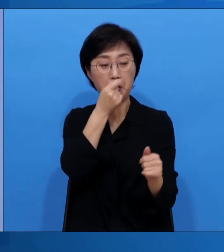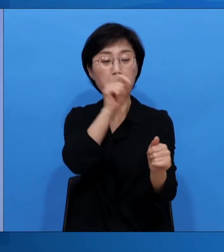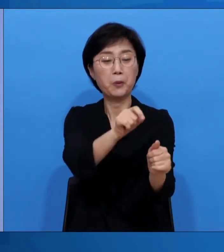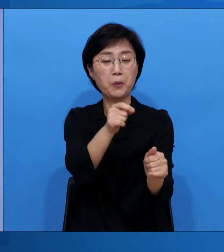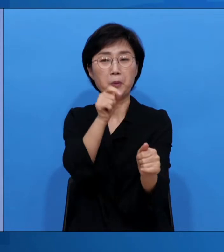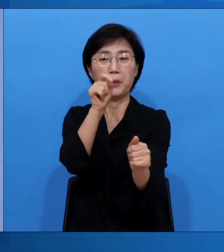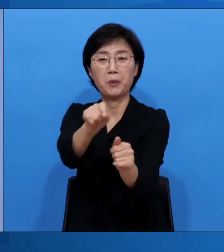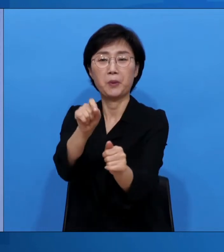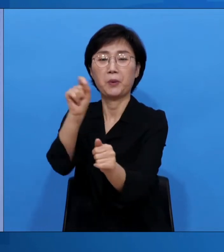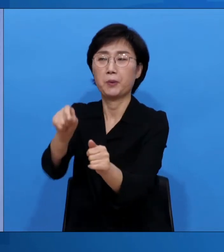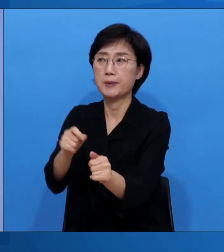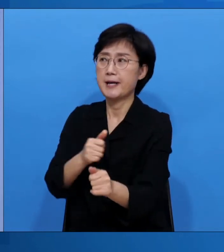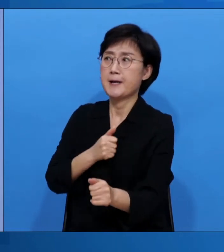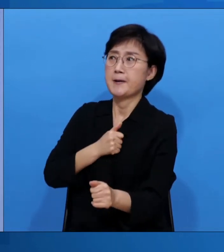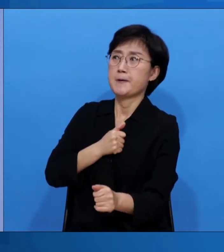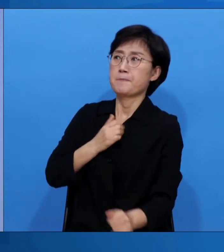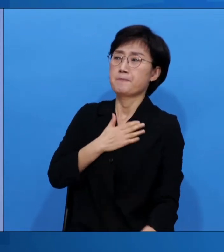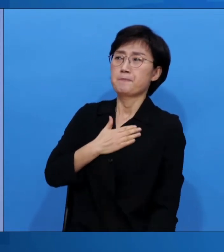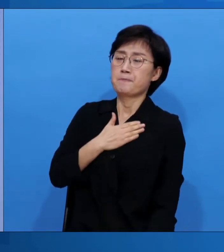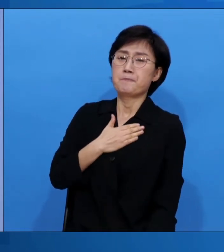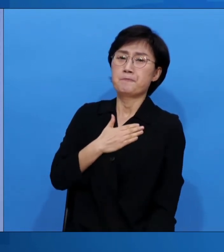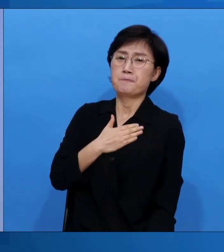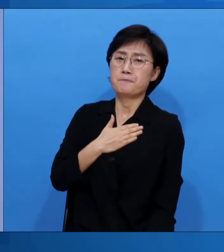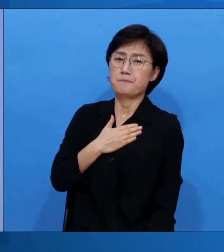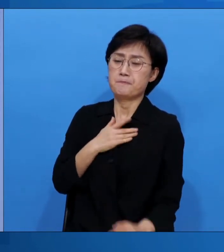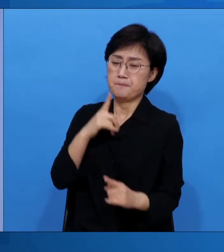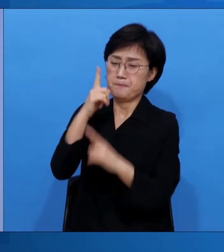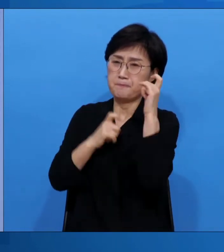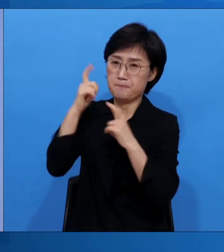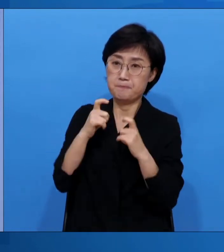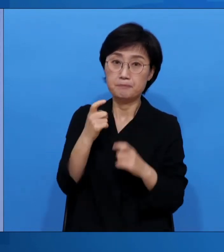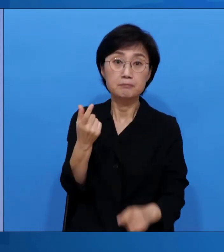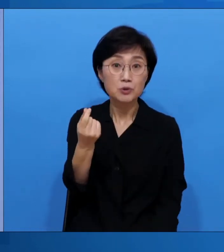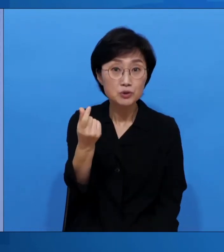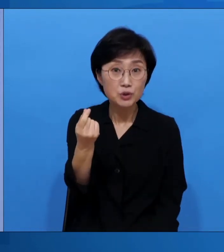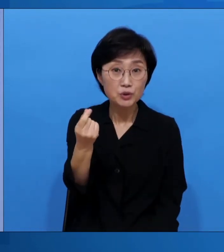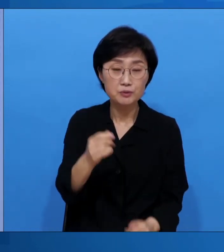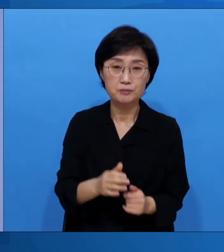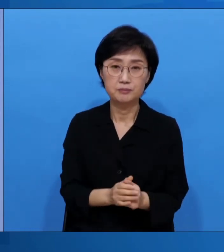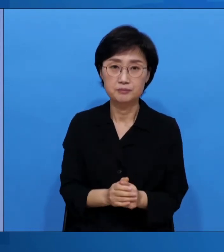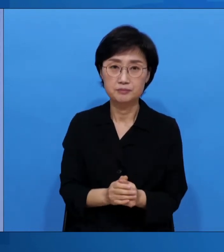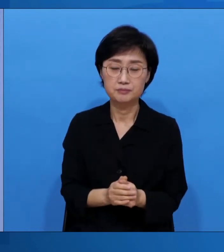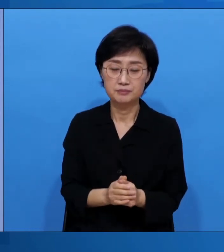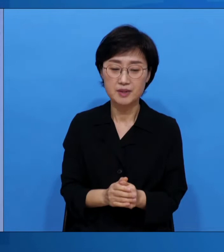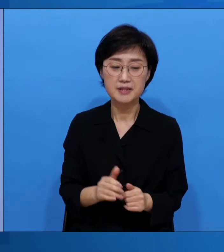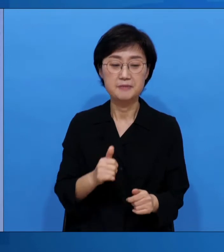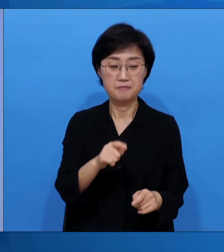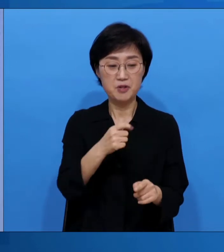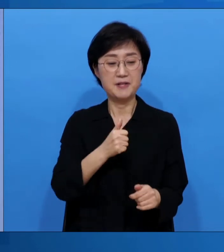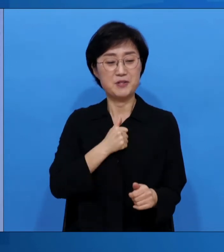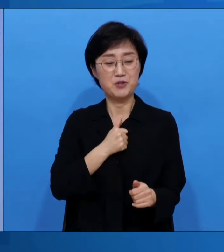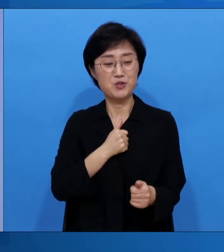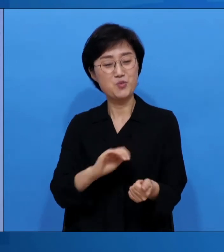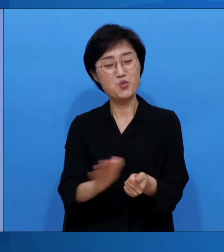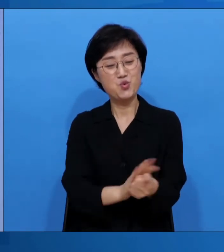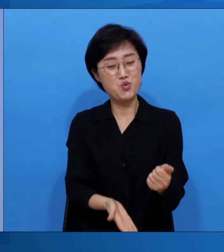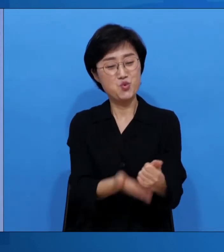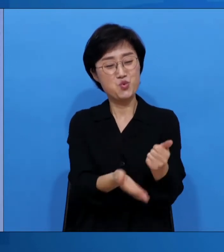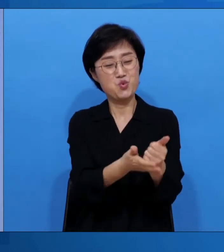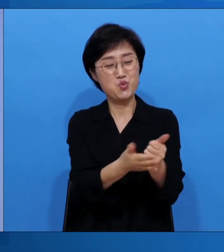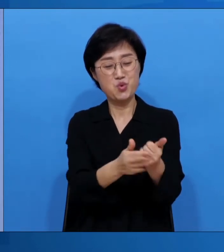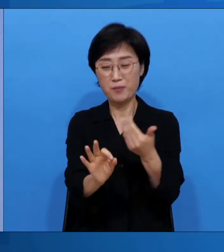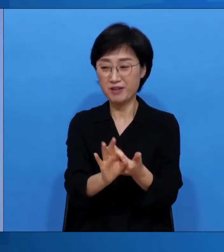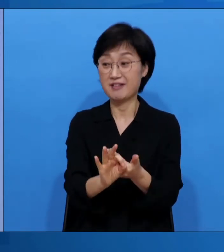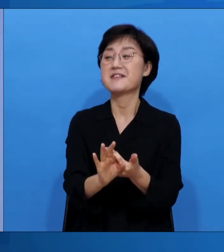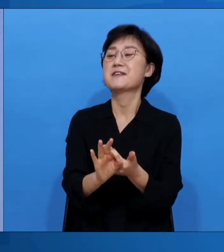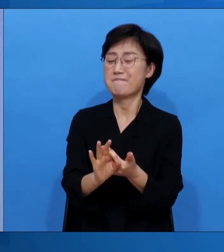somebody's pride, they all fall down. 거의 아주 똑똑하고 믿음 좋은 사람 말고는요, 자존심 세워주는 거 하면요, 미친 짓도 합니다. And